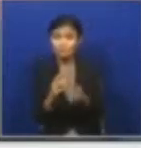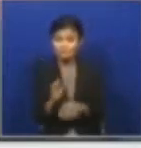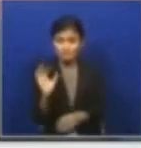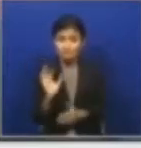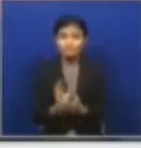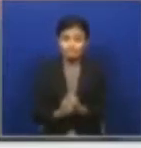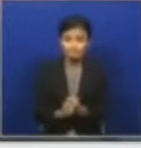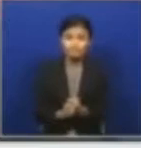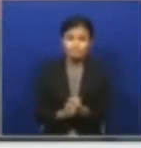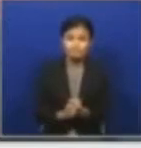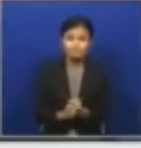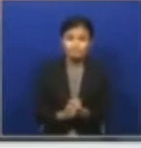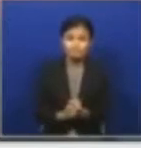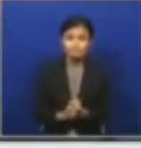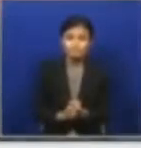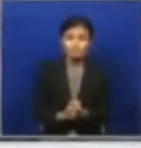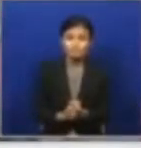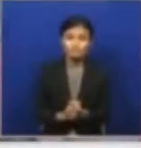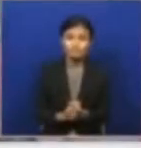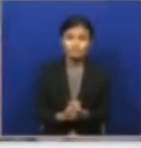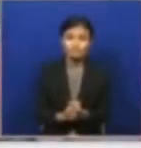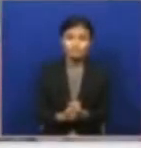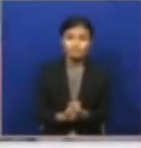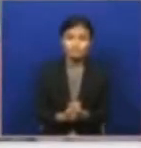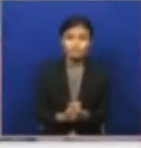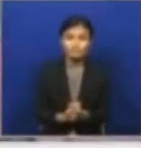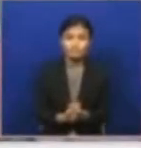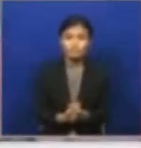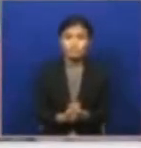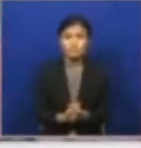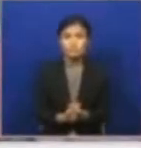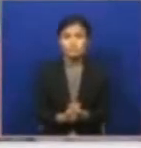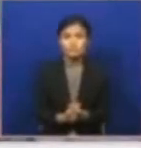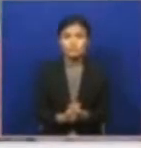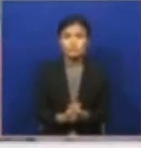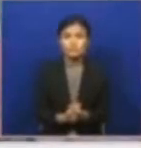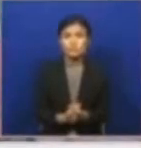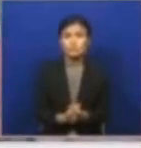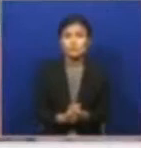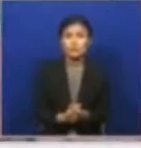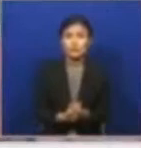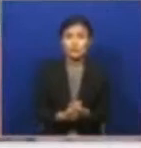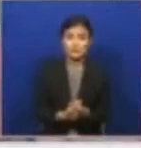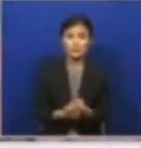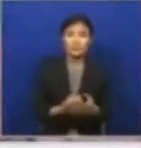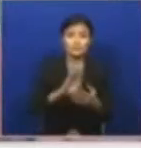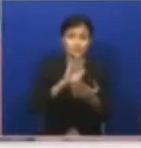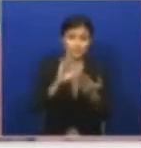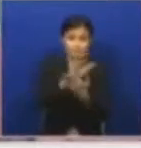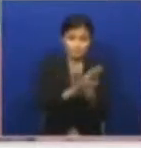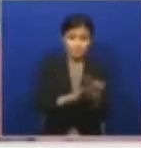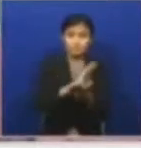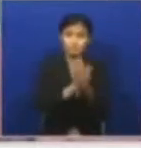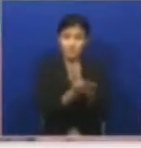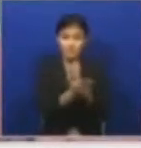ท่านประธานที่เคารพครับในการดำเนินการปฏิรูปตามประกาศในรัฐธรรมนูญมาตร